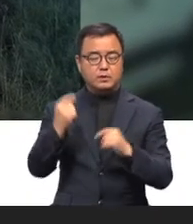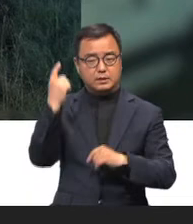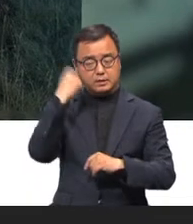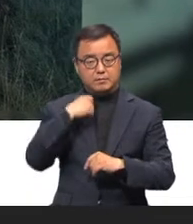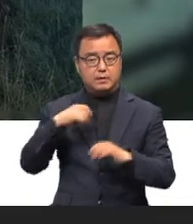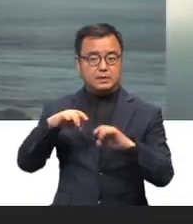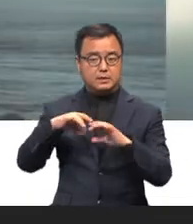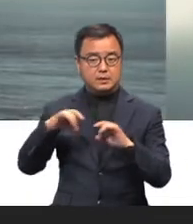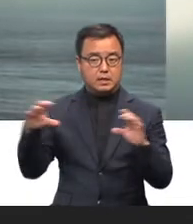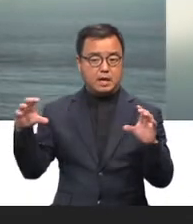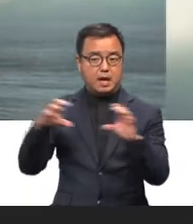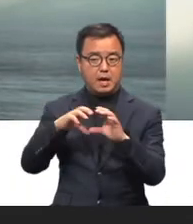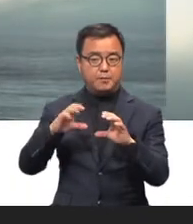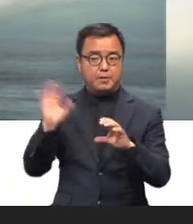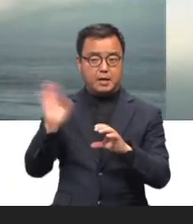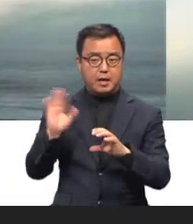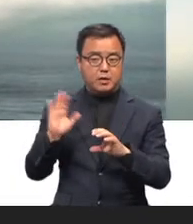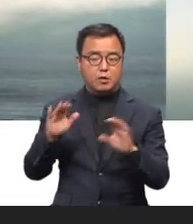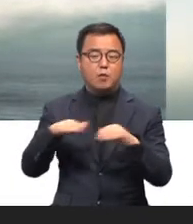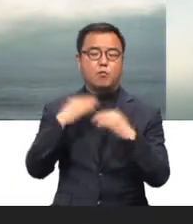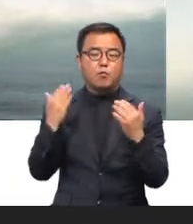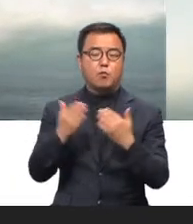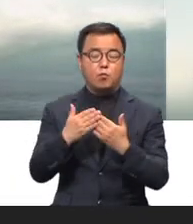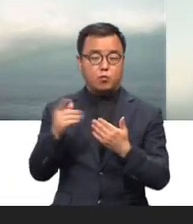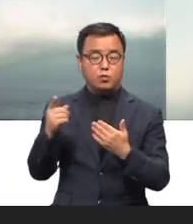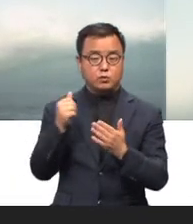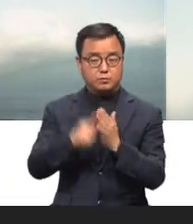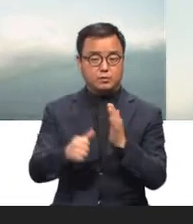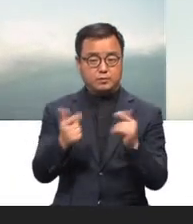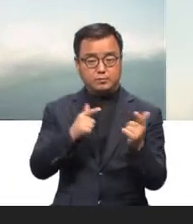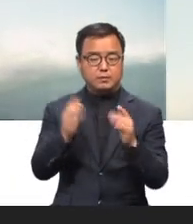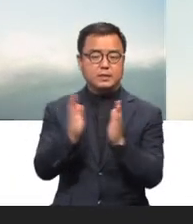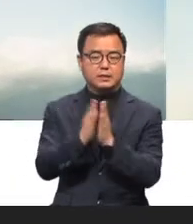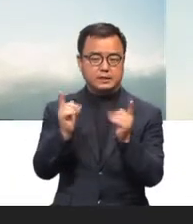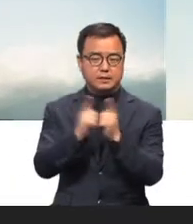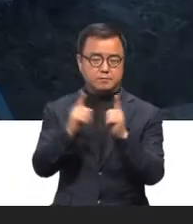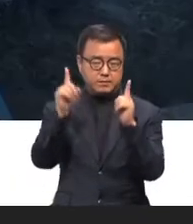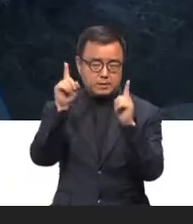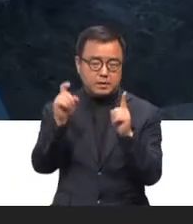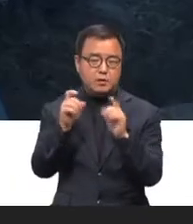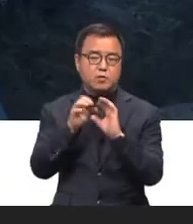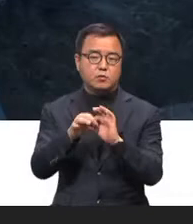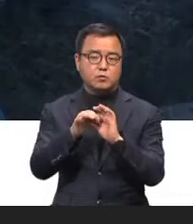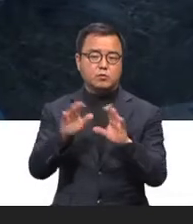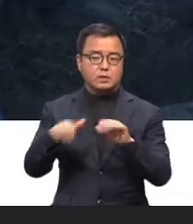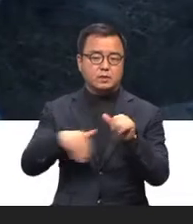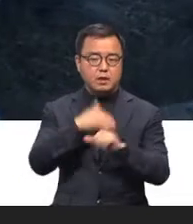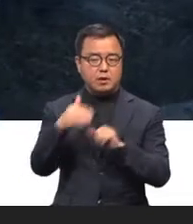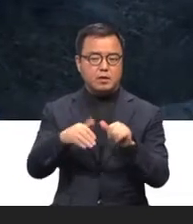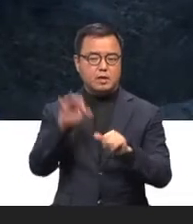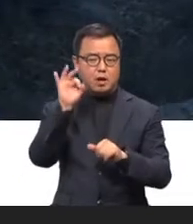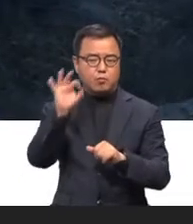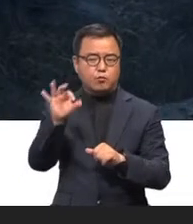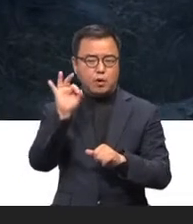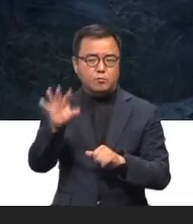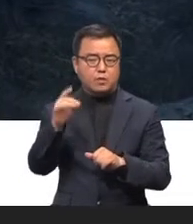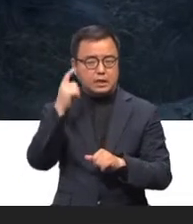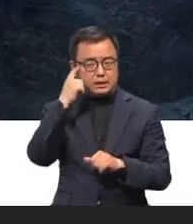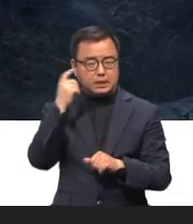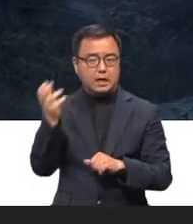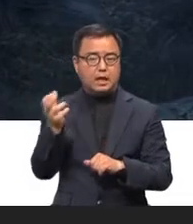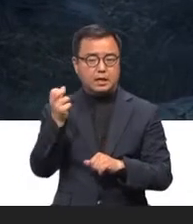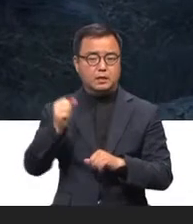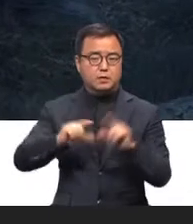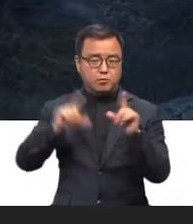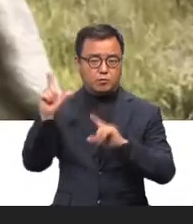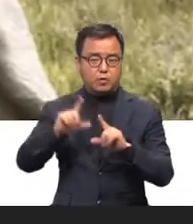디지털 기반의 합성 사진이 아니라 작품의 모든 요소를 직접 촬영해서 현실에서는 불가능한 세계를 한 장의 사진